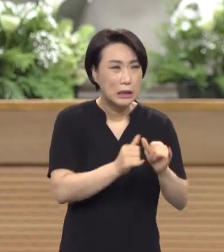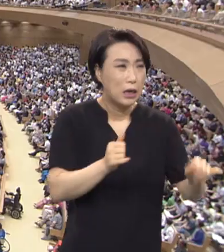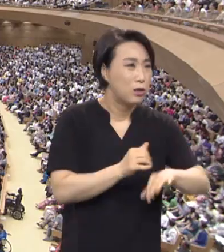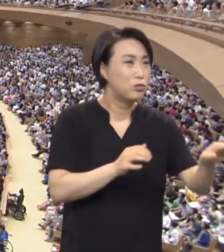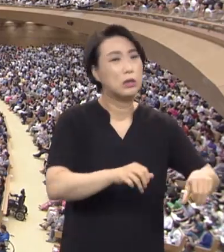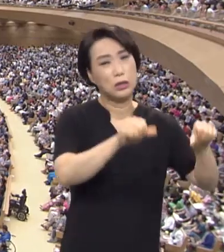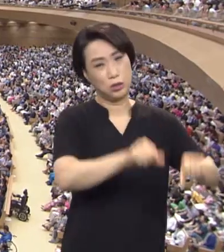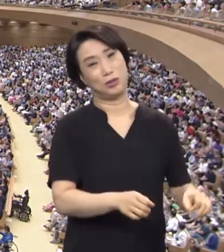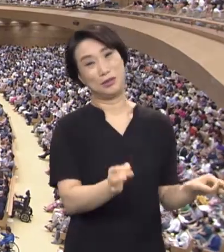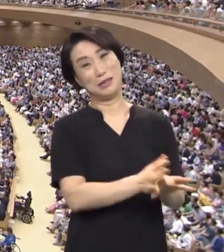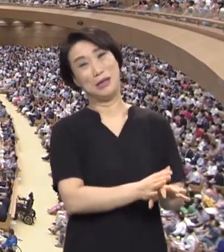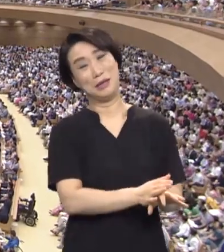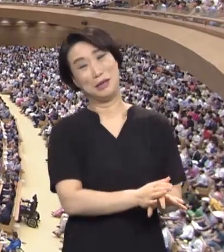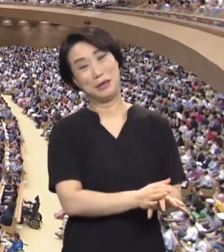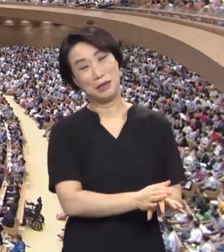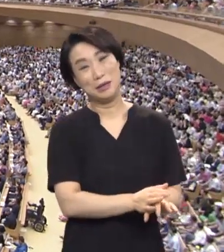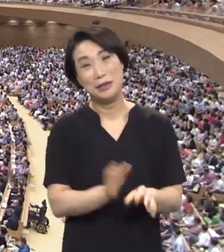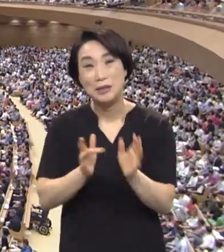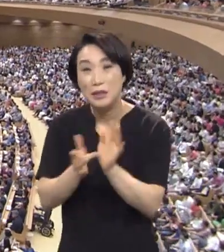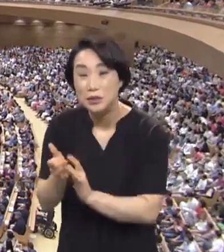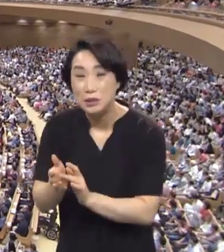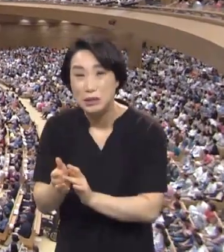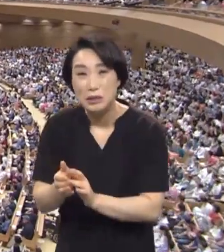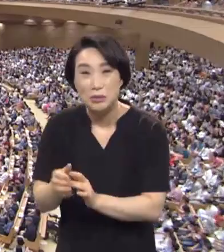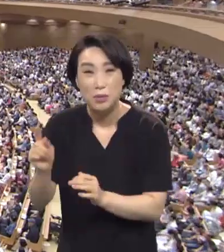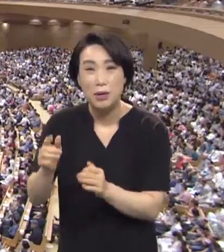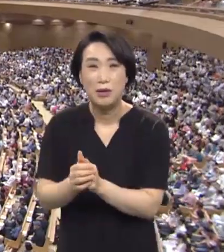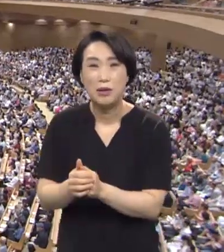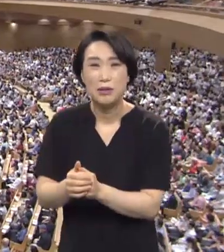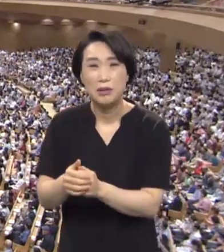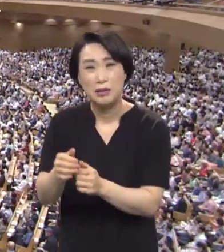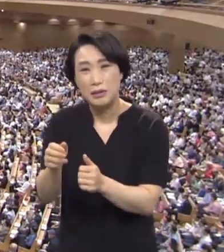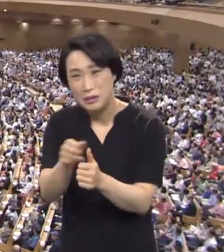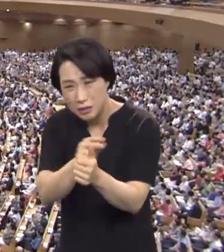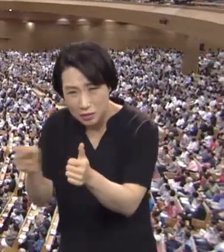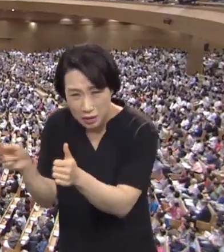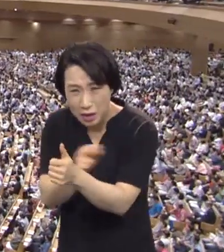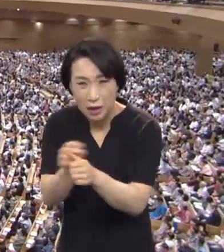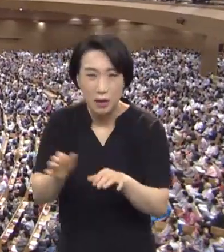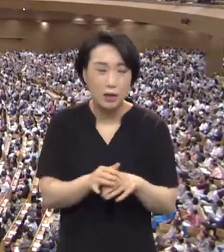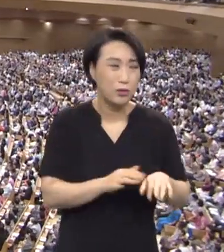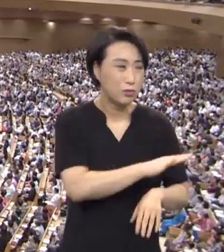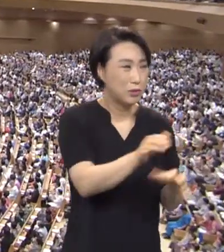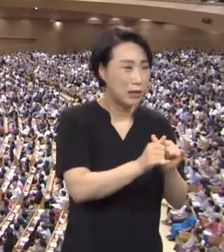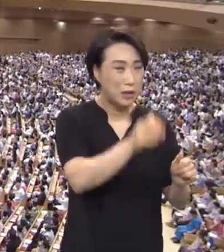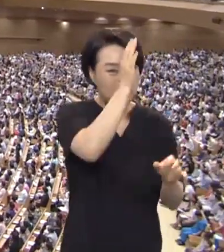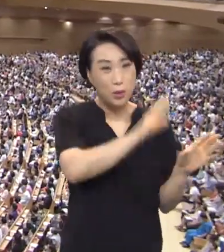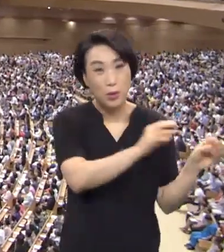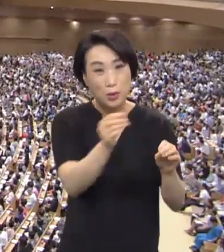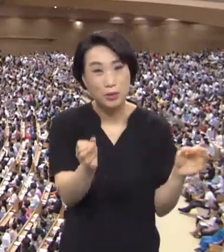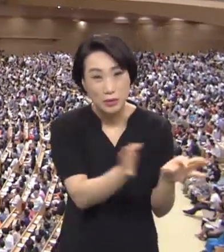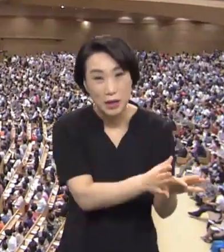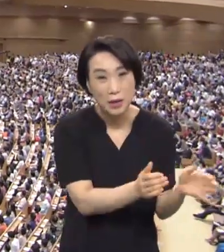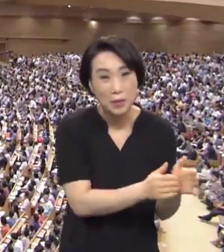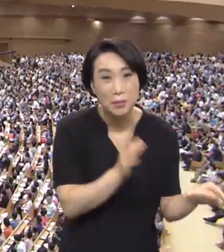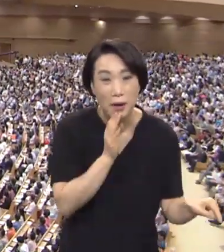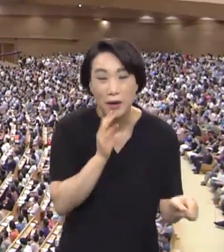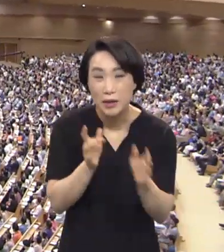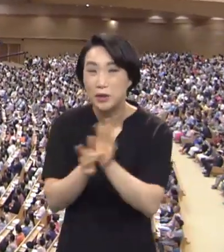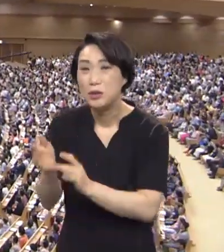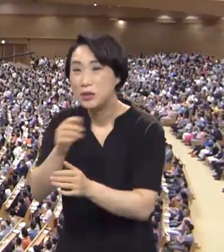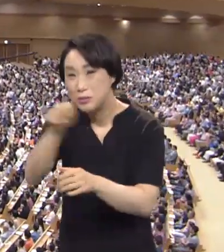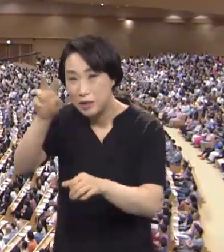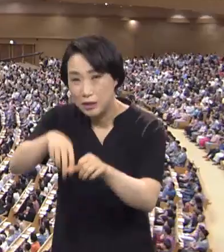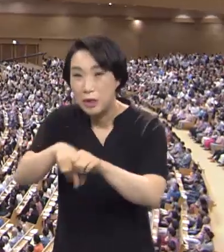저주가 사라지고 그를 사정없이 밀에 치 때리니까 우리 질병이 사라지고 그가 십자가에